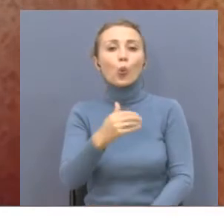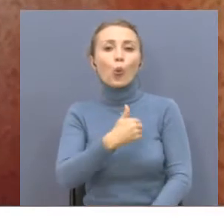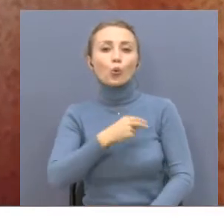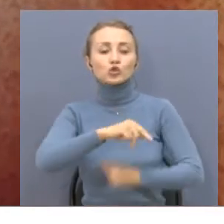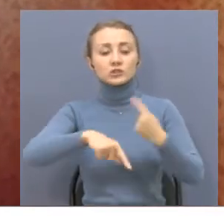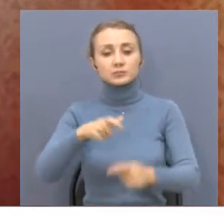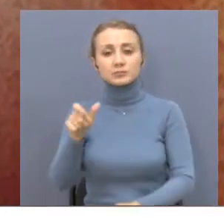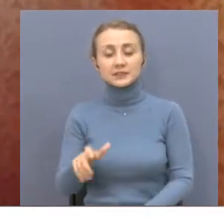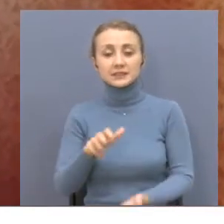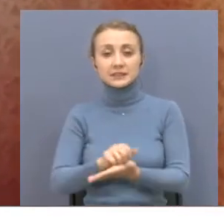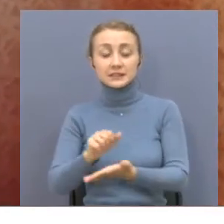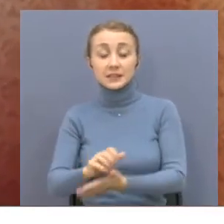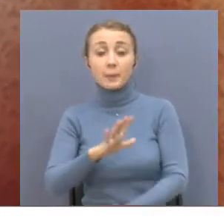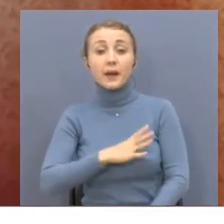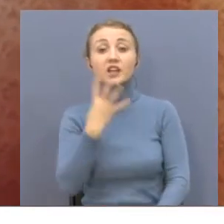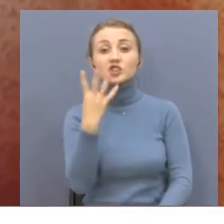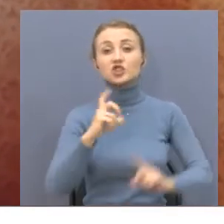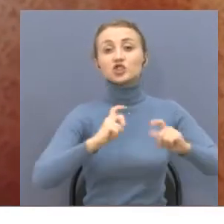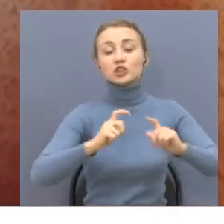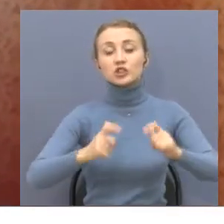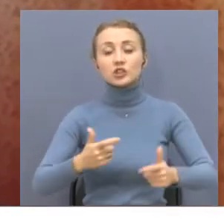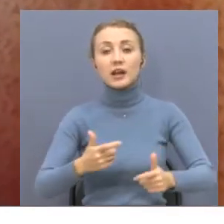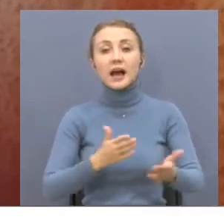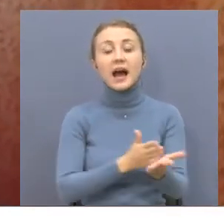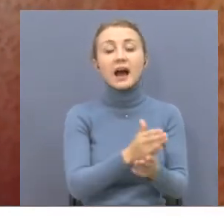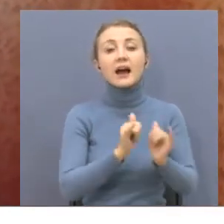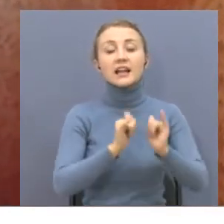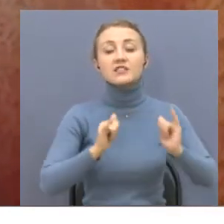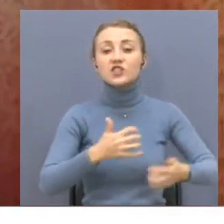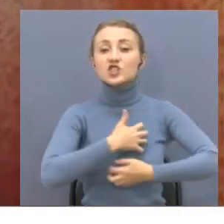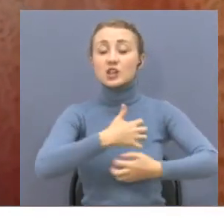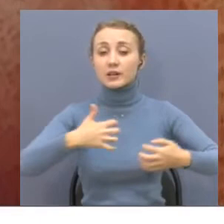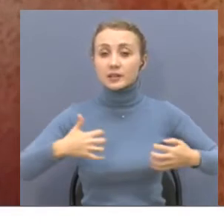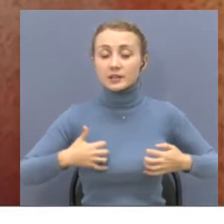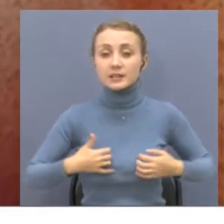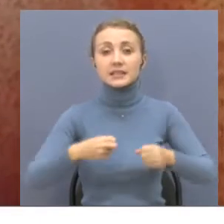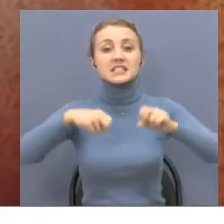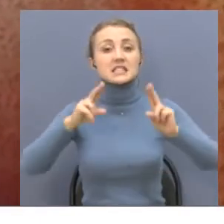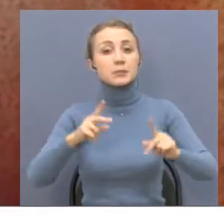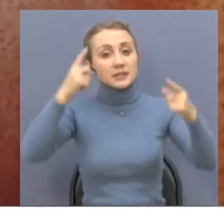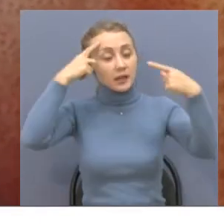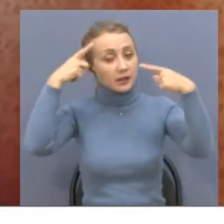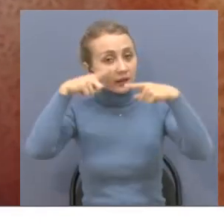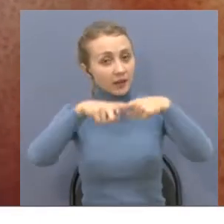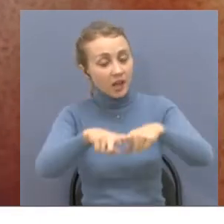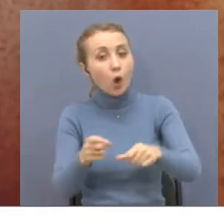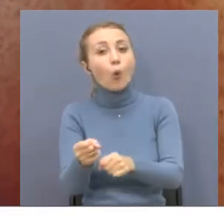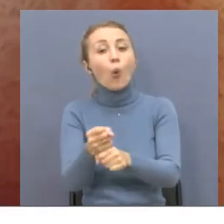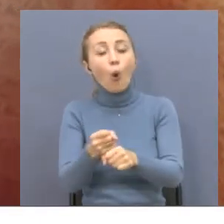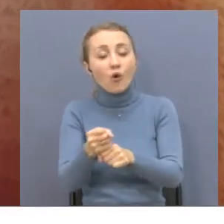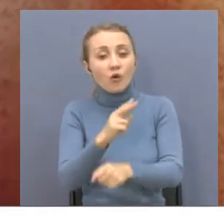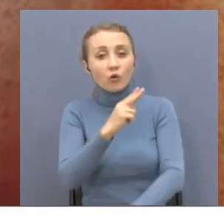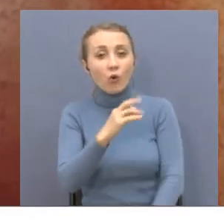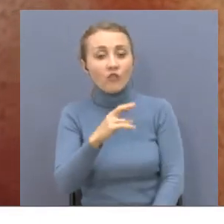ашуға ниетті 17 адам мемлекеттік грант алды. Оның төртеуі жастар. Олар сауда, компьютер диагностикасы, мал